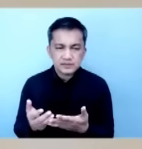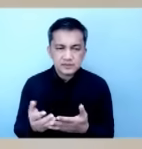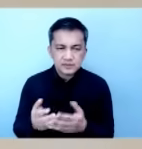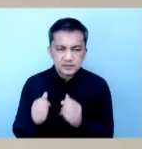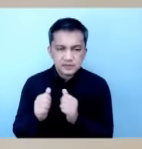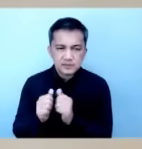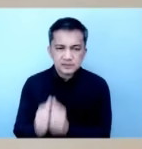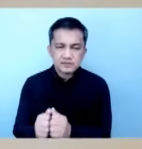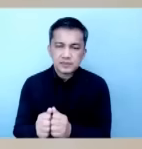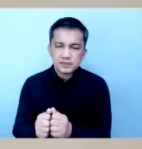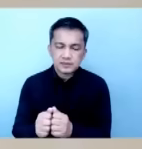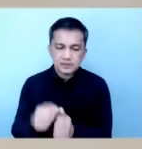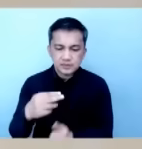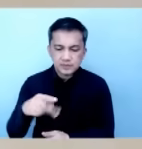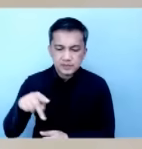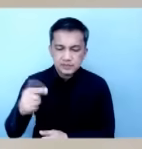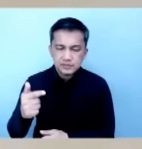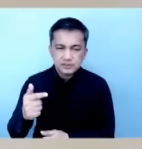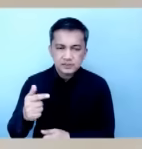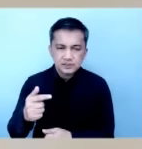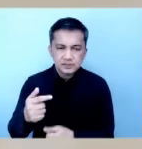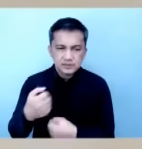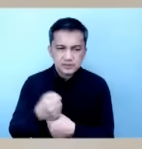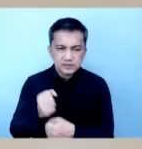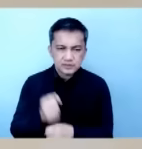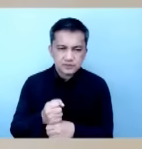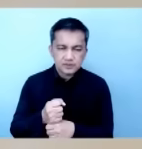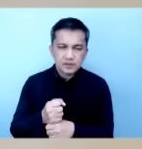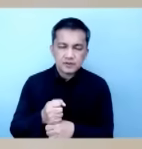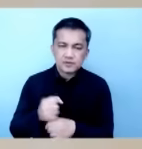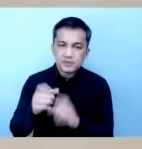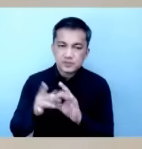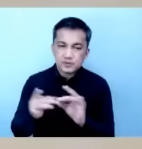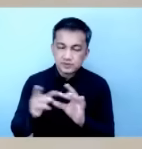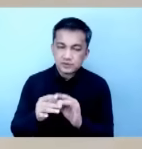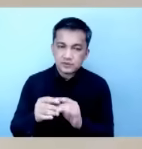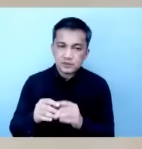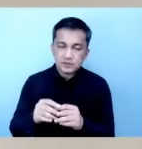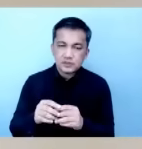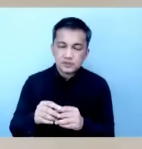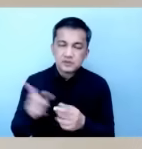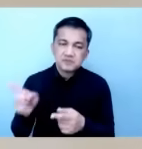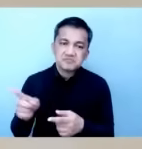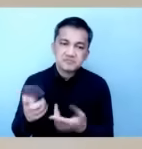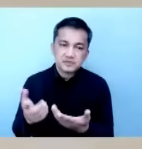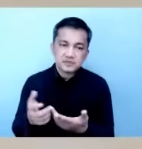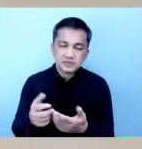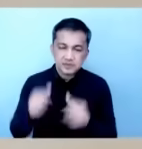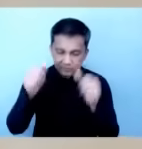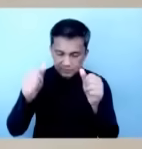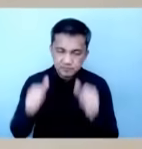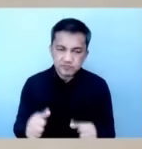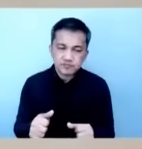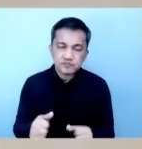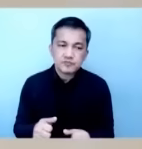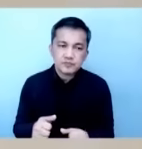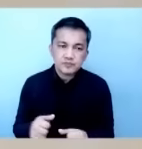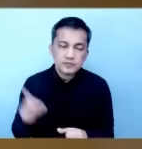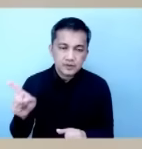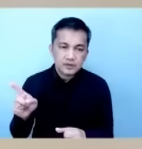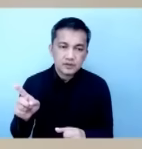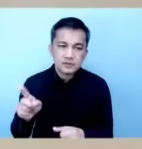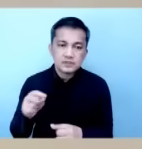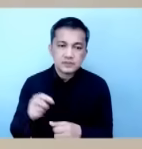HPG at ginawa lang po para may content yung uploader na i-post po yung particular na